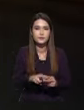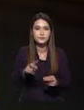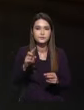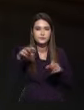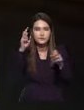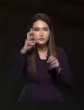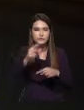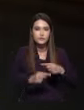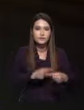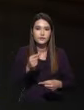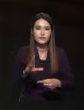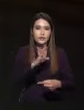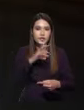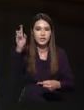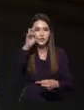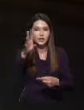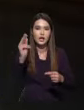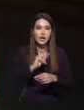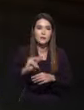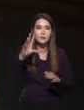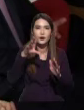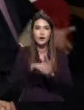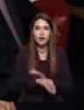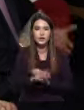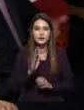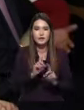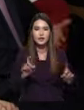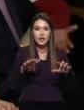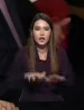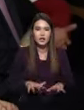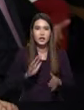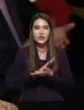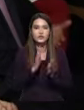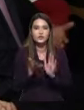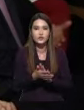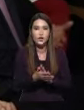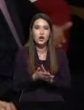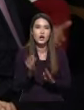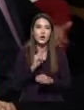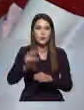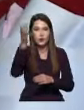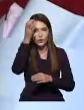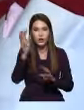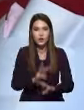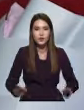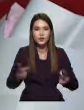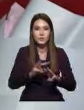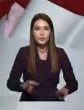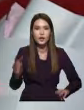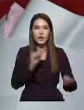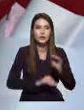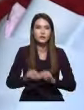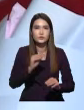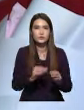жатқан бірден-бір заманауи мектептердің бірі деп білемін. Шараға ұлт зиялылары оқу-ағарту министрлігінің өкілдері,